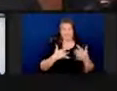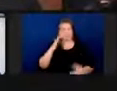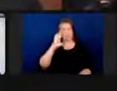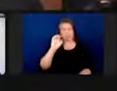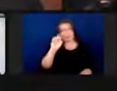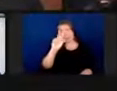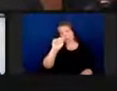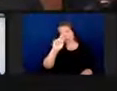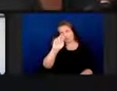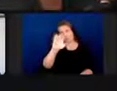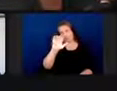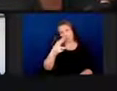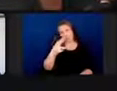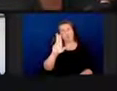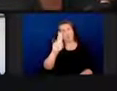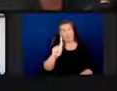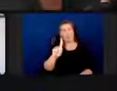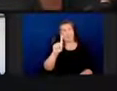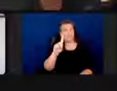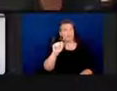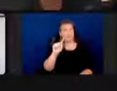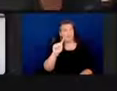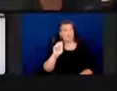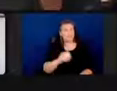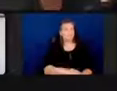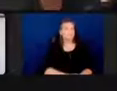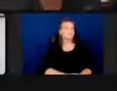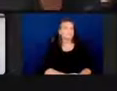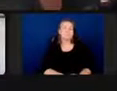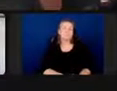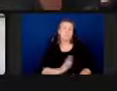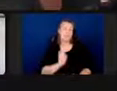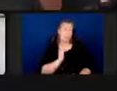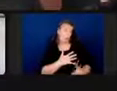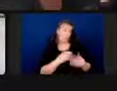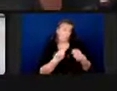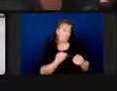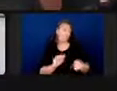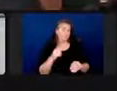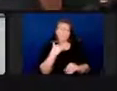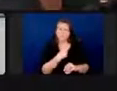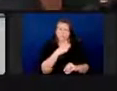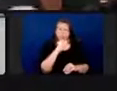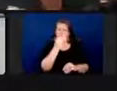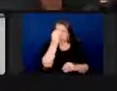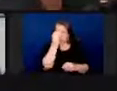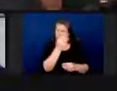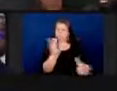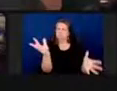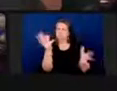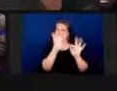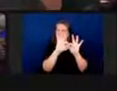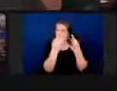لأن أقدم لكم طبعا نبذة مختصرة حول برنامج الأوتريتش،